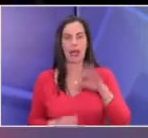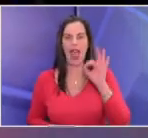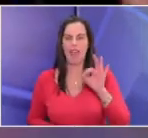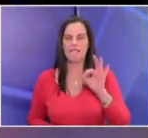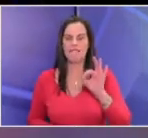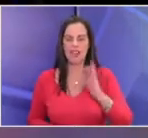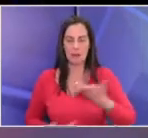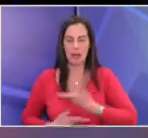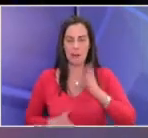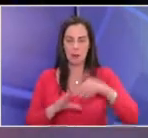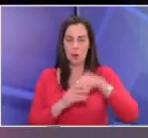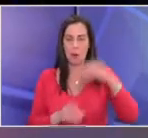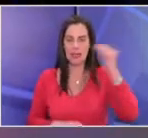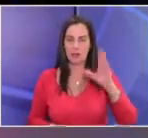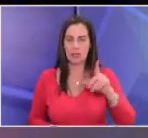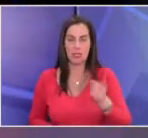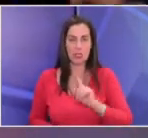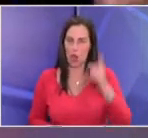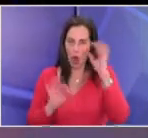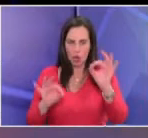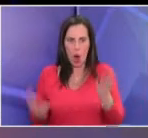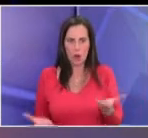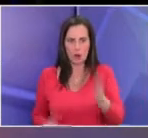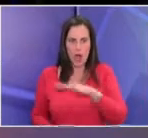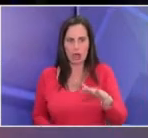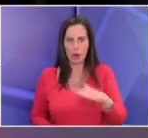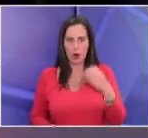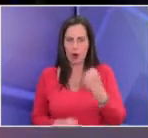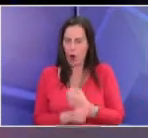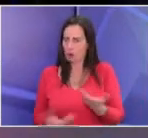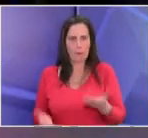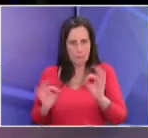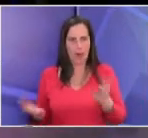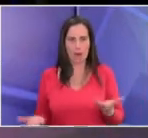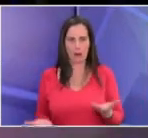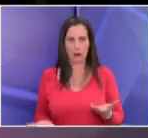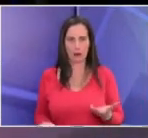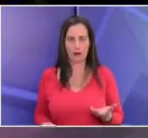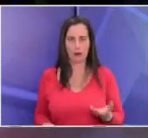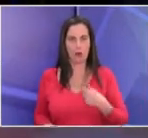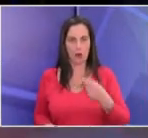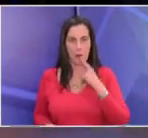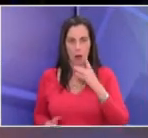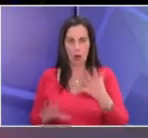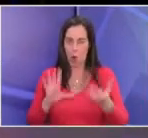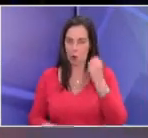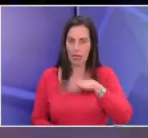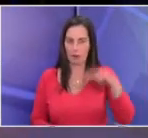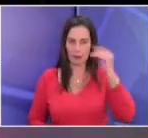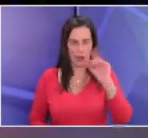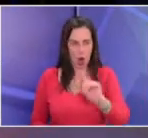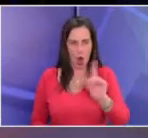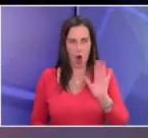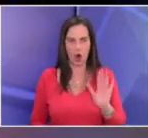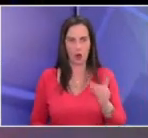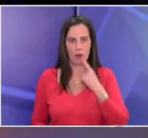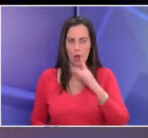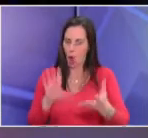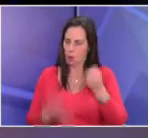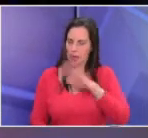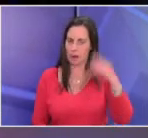אתן לך דוגמה. לפני 5-6 שנים יצא חוק שכל עצמאי חייב שיהיה לו פנסיה. נכון. נכון?